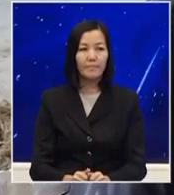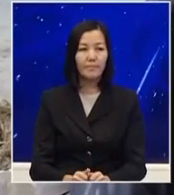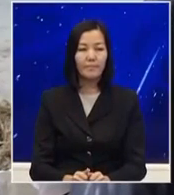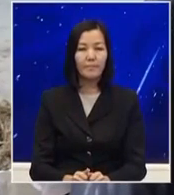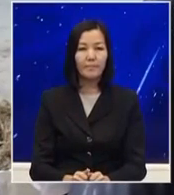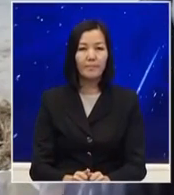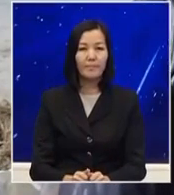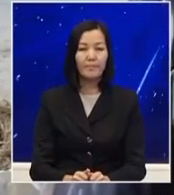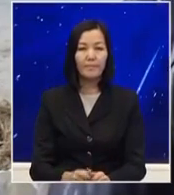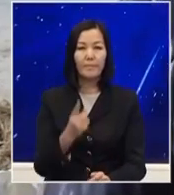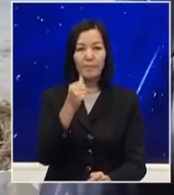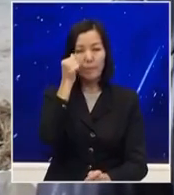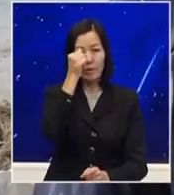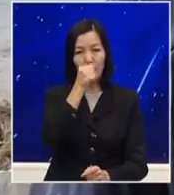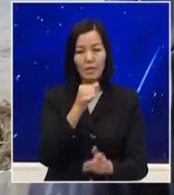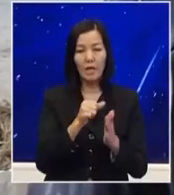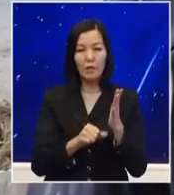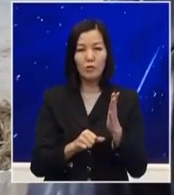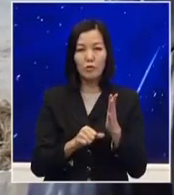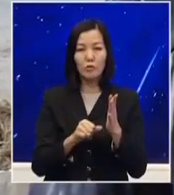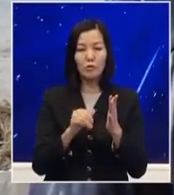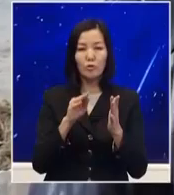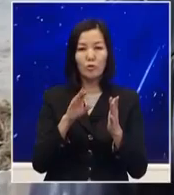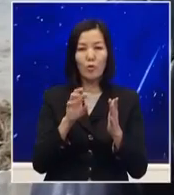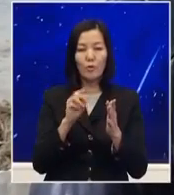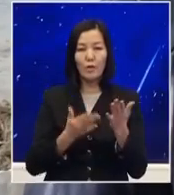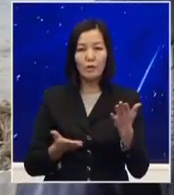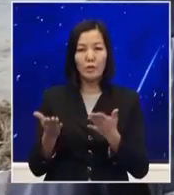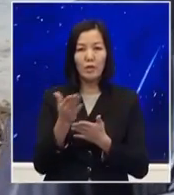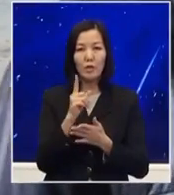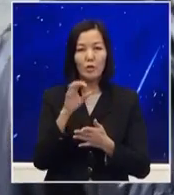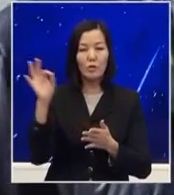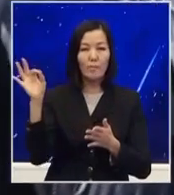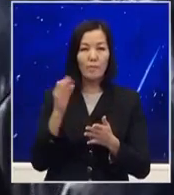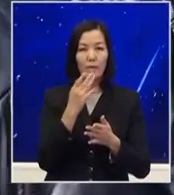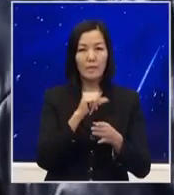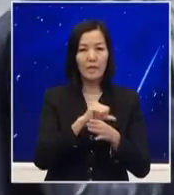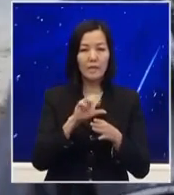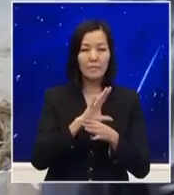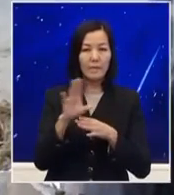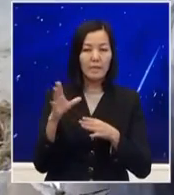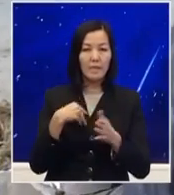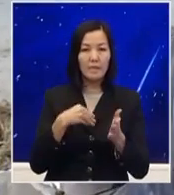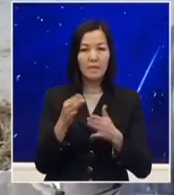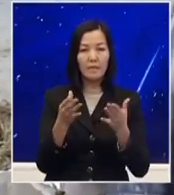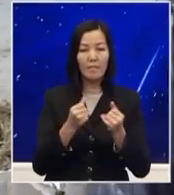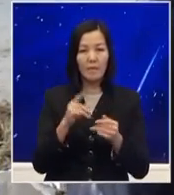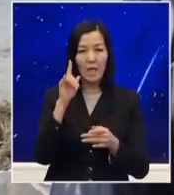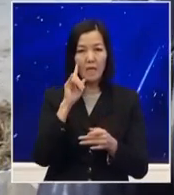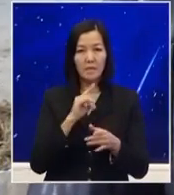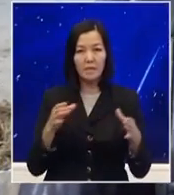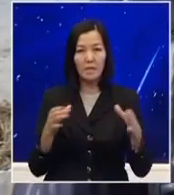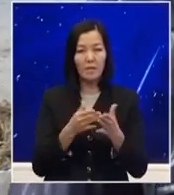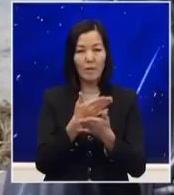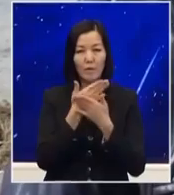году... Жылына 600 тонна өнім аламыз, оның 100% экспортталады. Өкінішке орай өнімдерді сатып алатын қазақстандық компаниялар